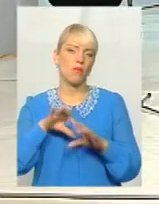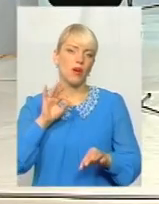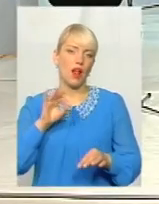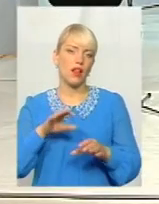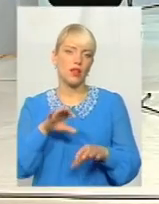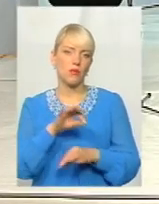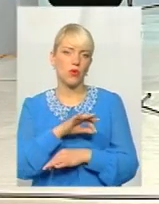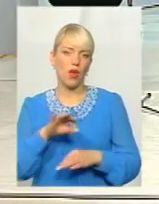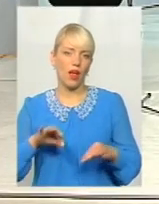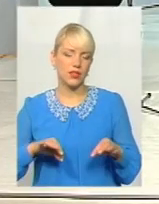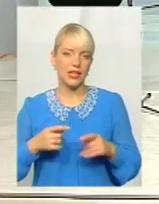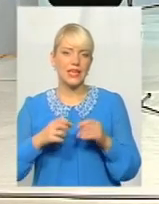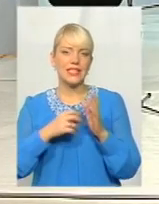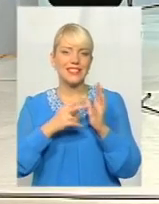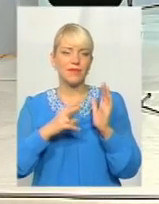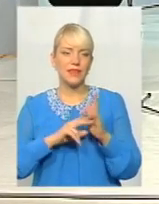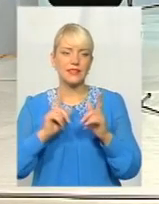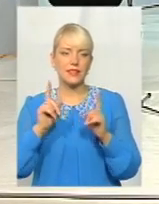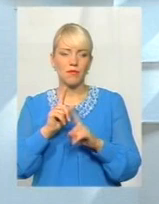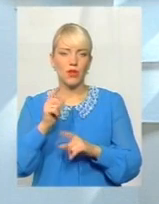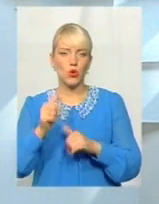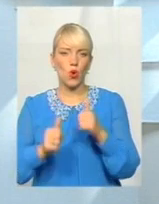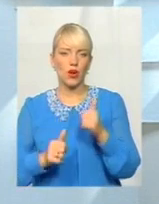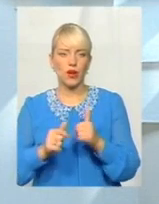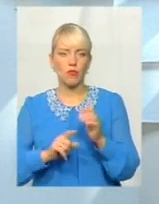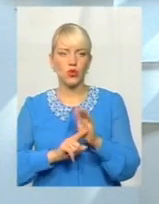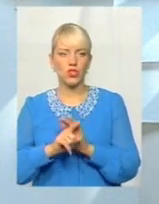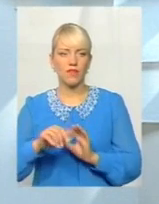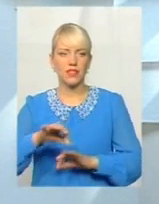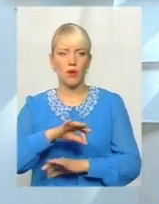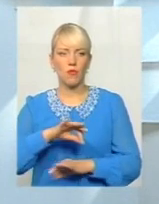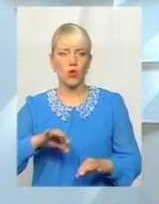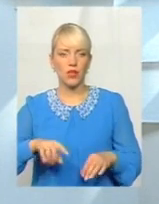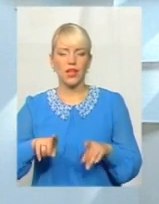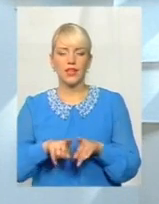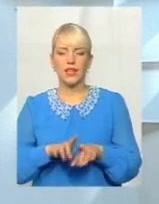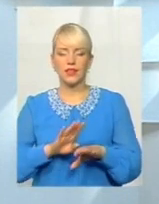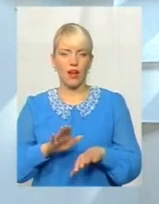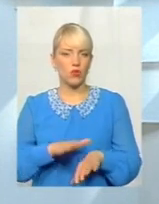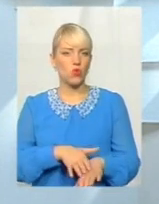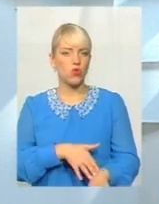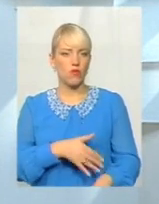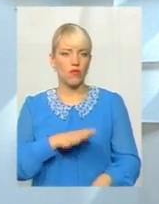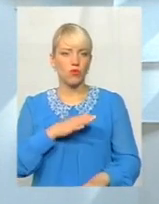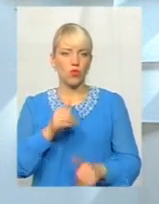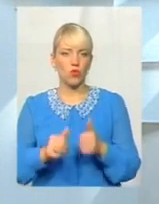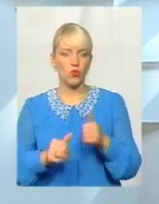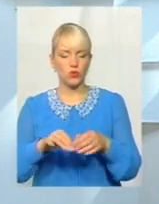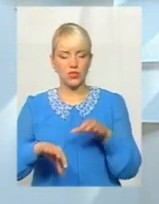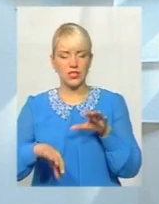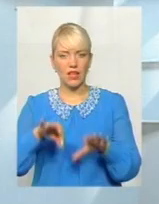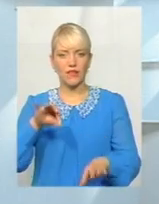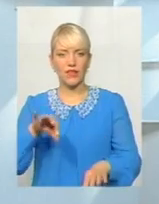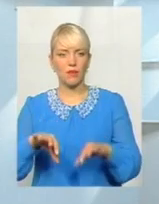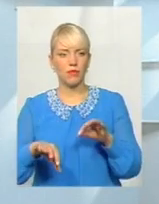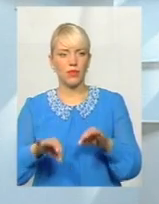17 мікрогрантів, розпочався проєкт не так довго, була той конкурсний відбір, здавалося,